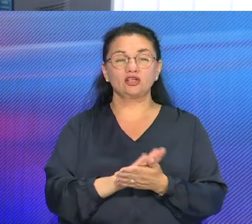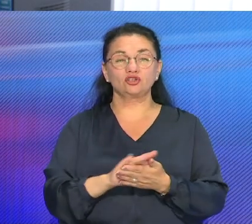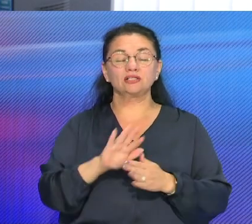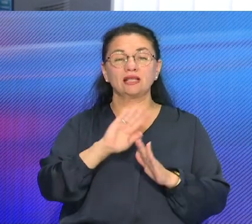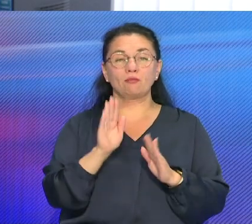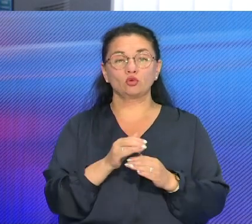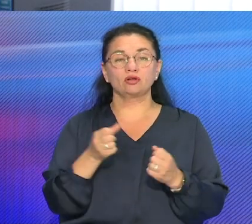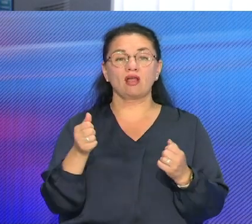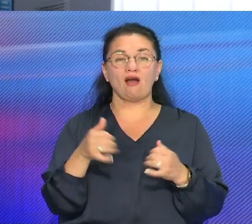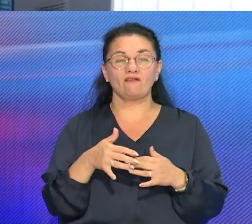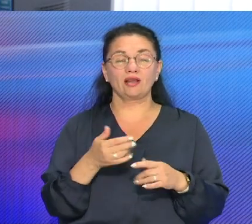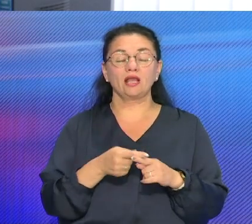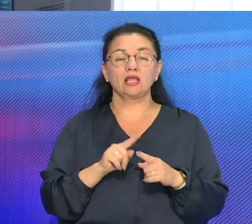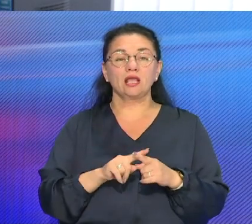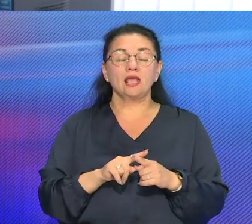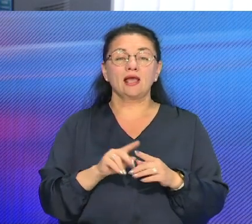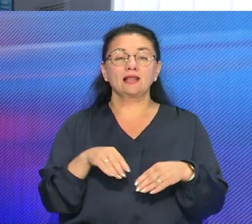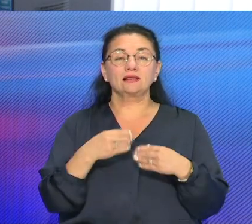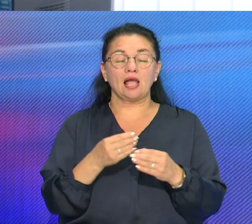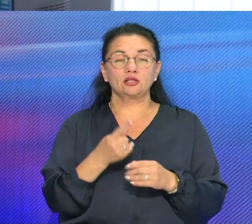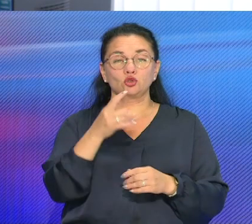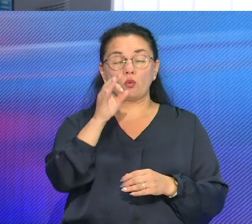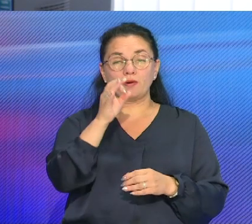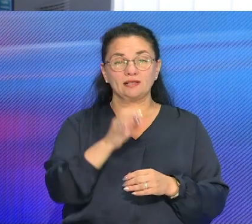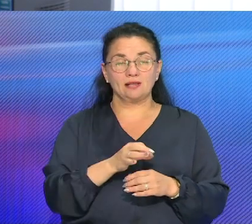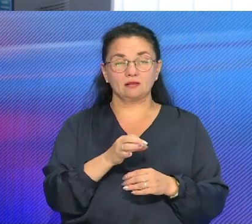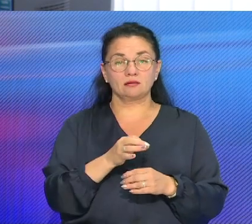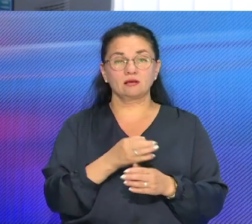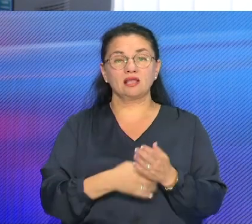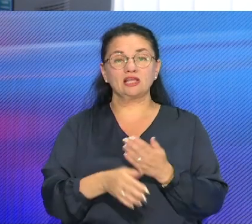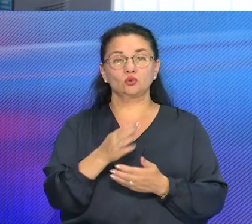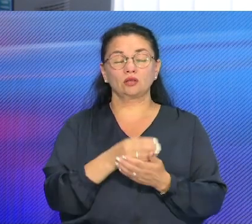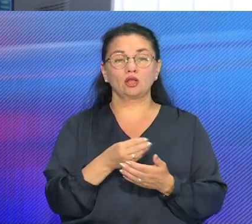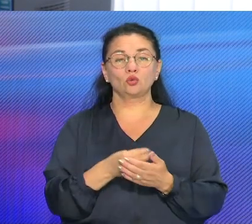Поэтому дать полную оценку действиям нанимателя и